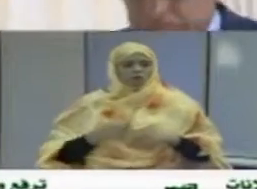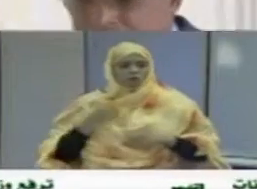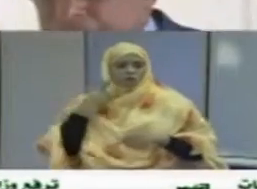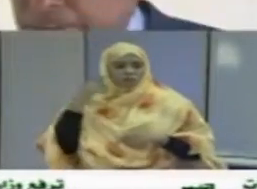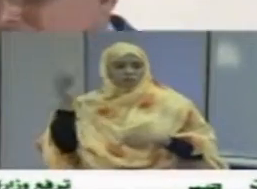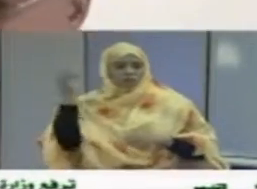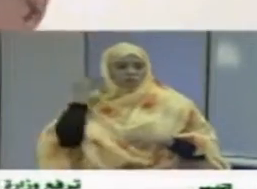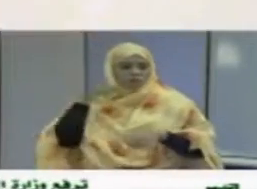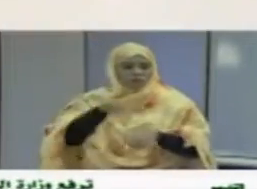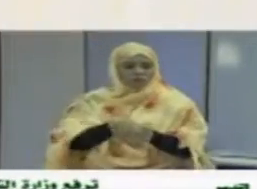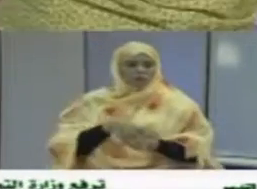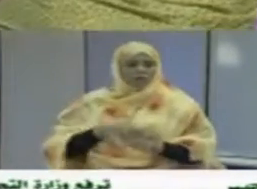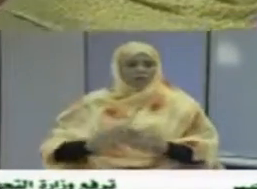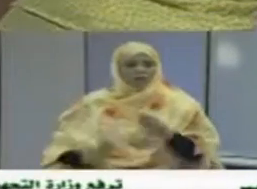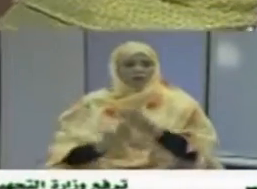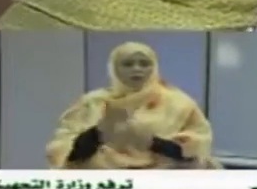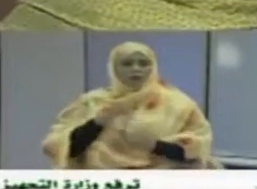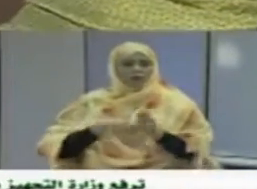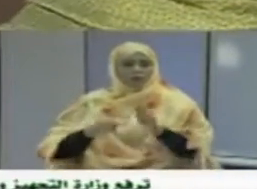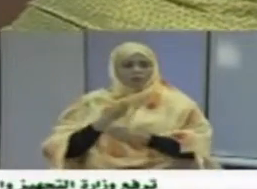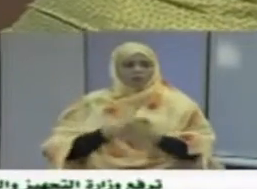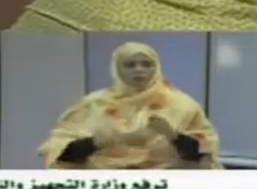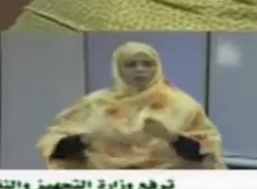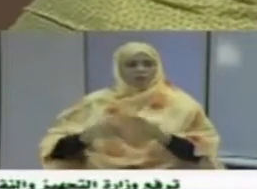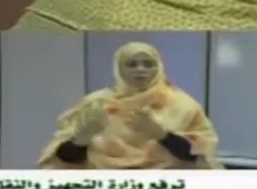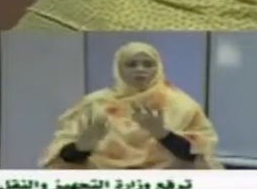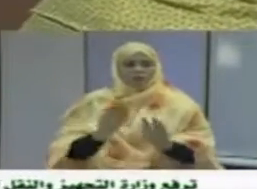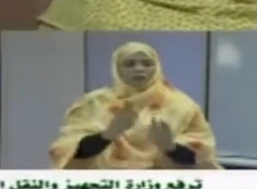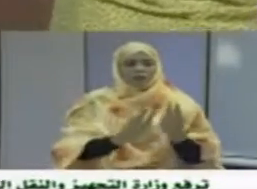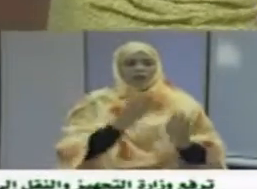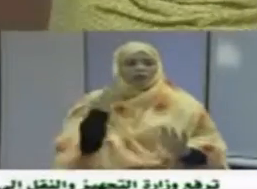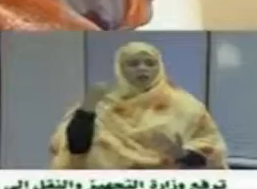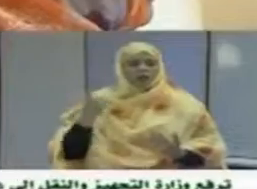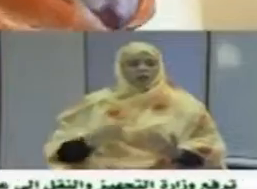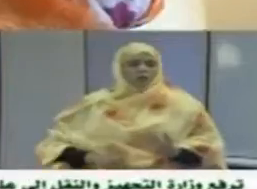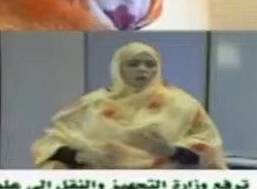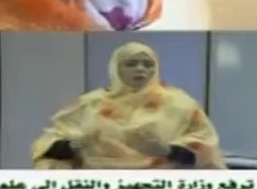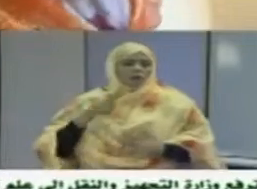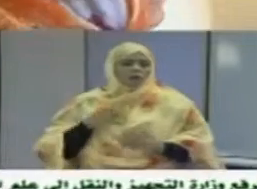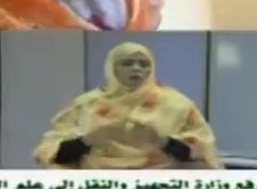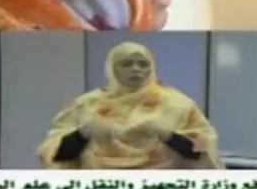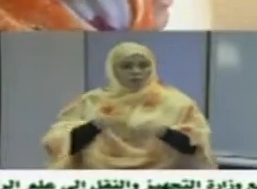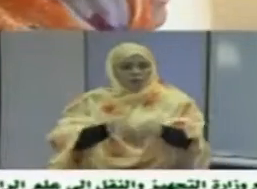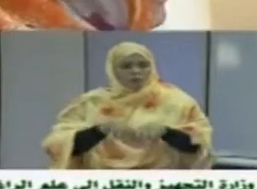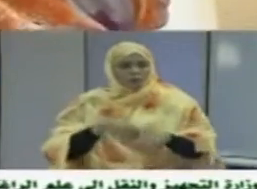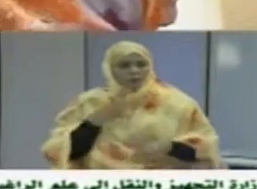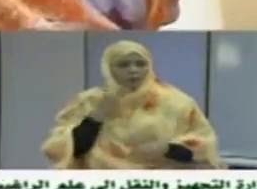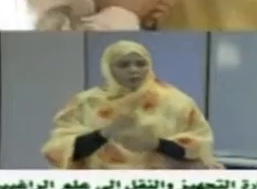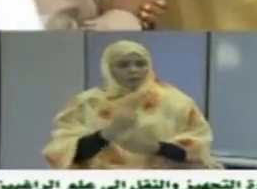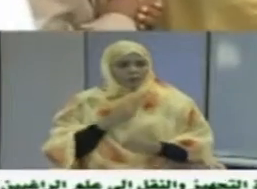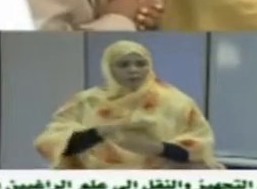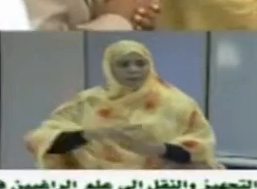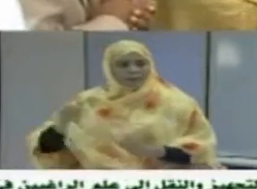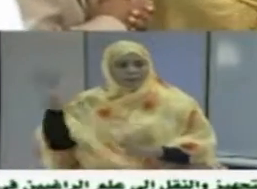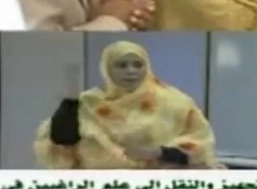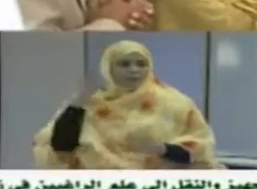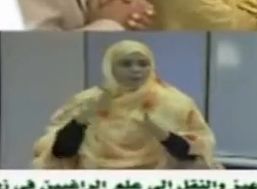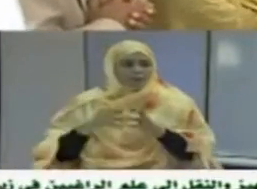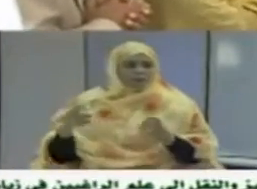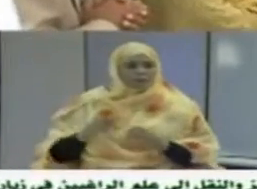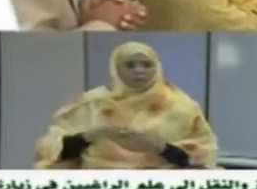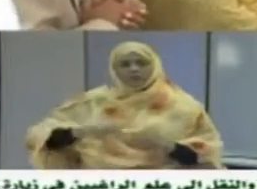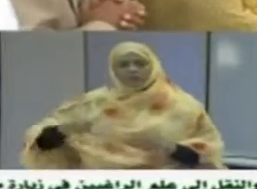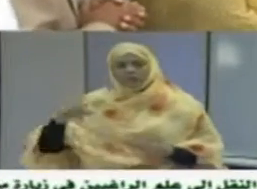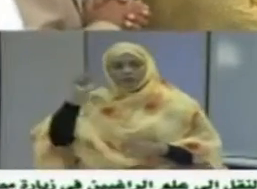دمج أصناف جديدة بالمنظومة الزراعية وفق المعطيات والإمكانات المتاحة، كما استمعت لشروح من